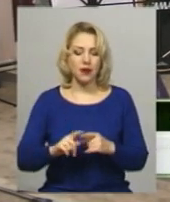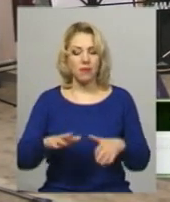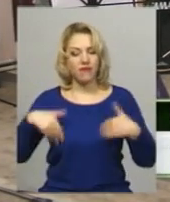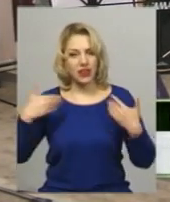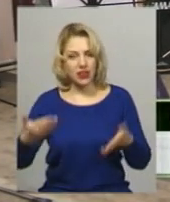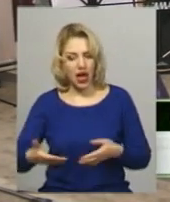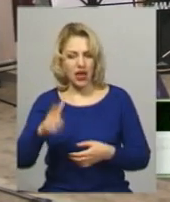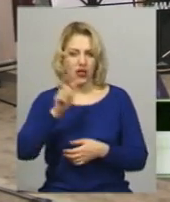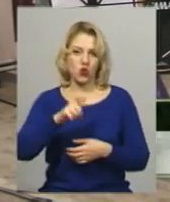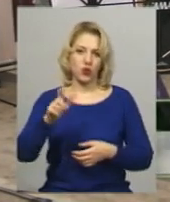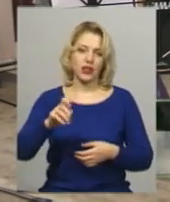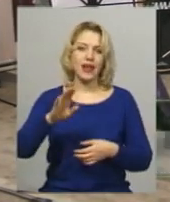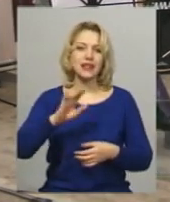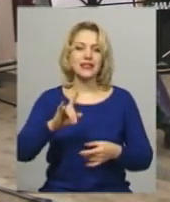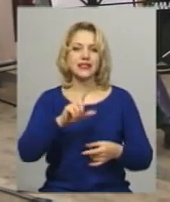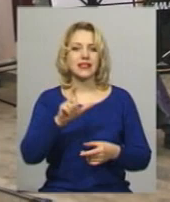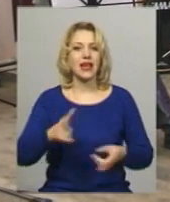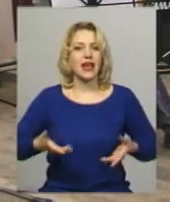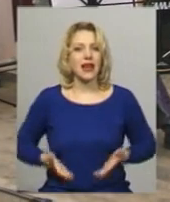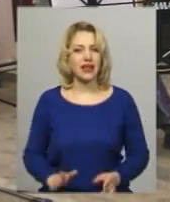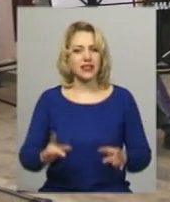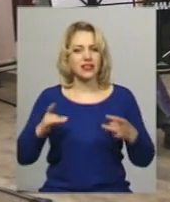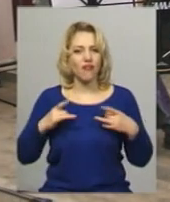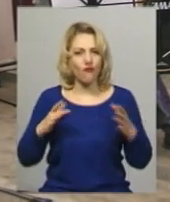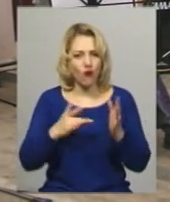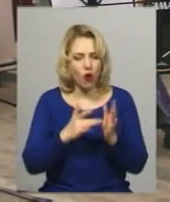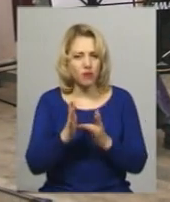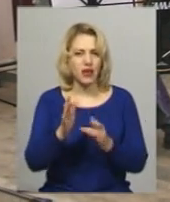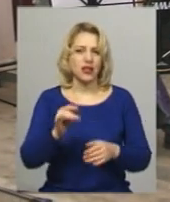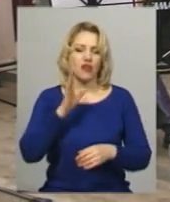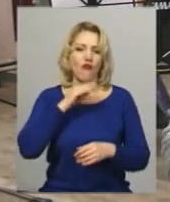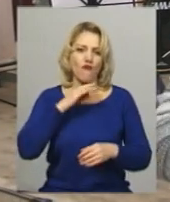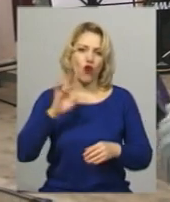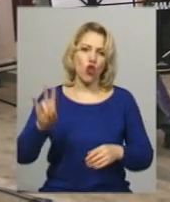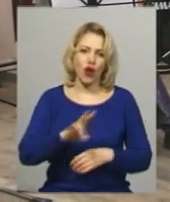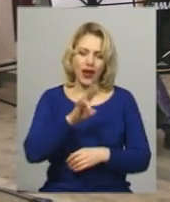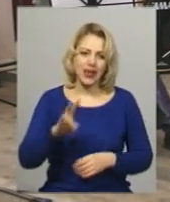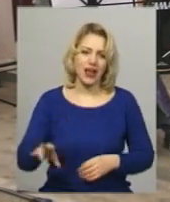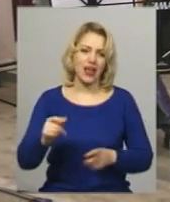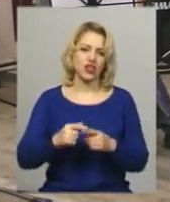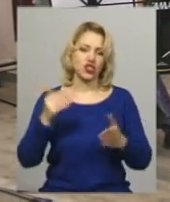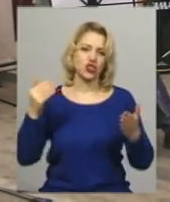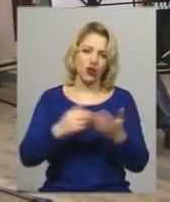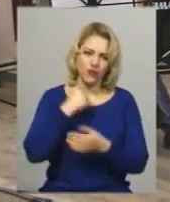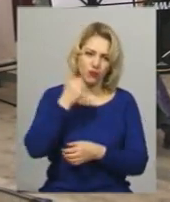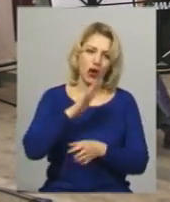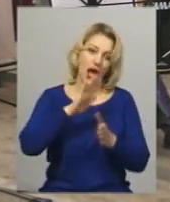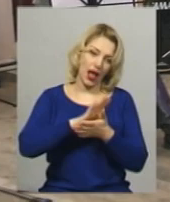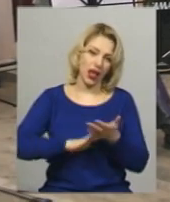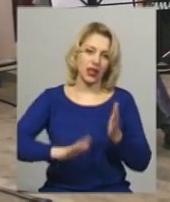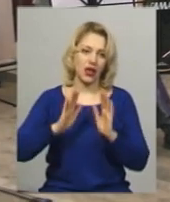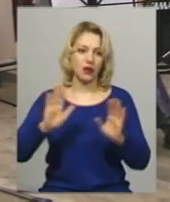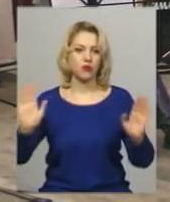Різдвом, з Водохрещем, з Новим роком. Ми розпочнемо з колядок, а далі ми вже будемо співати